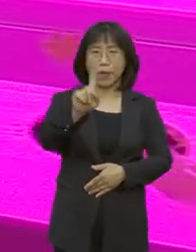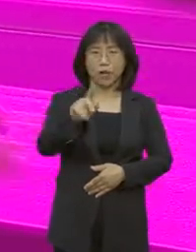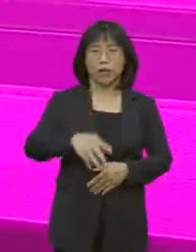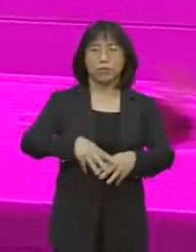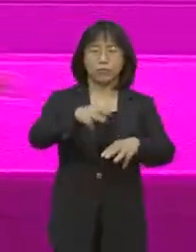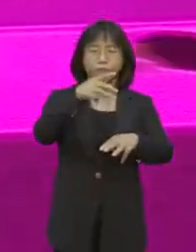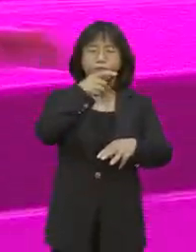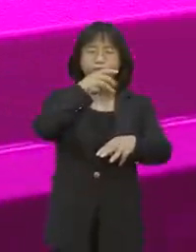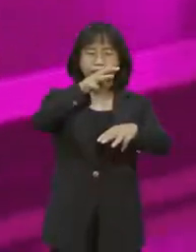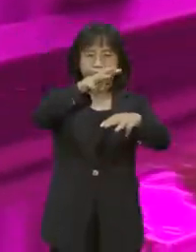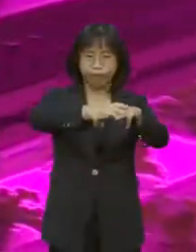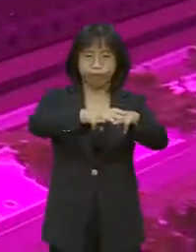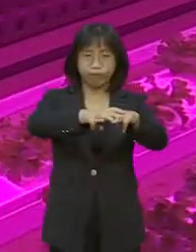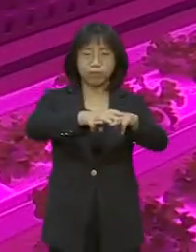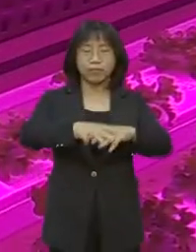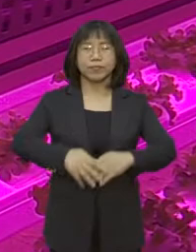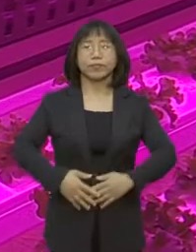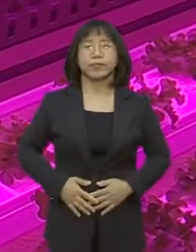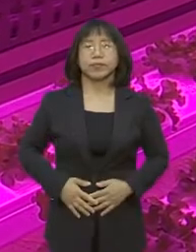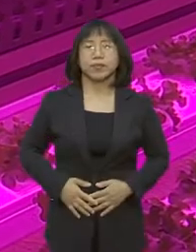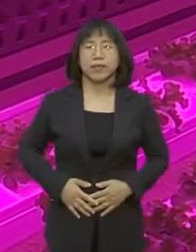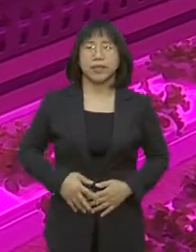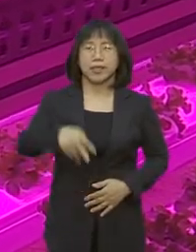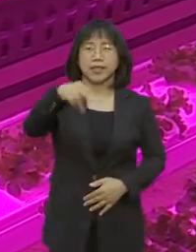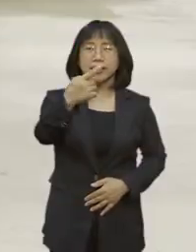물을 뿌리고 환기도 시킬 수 있습니다.